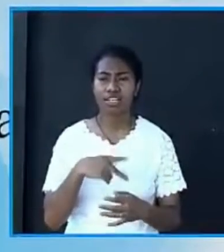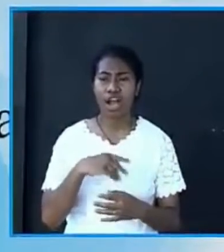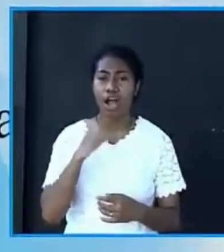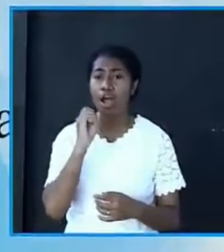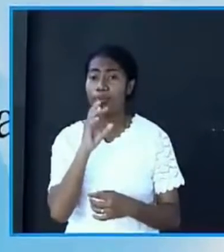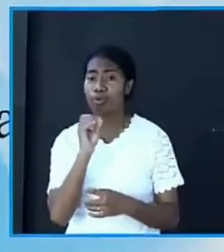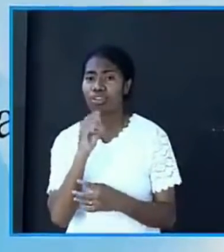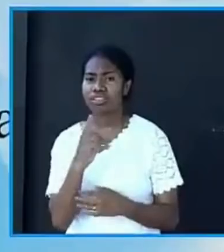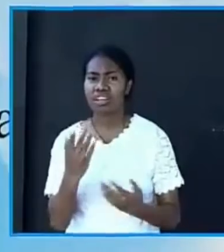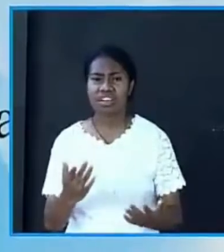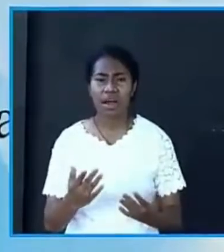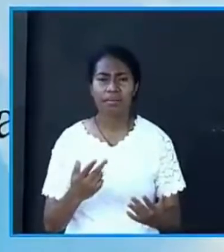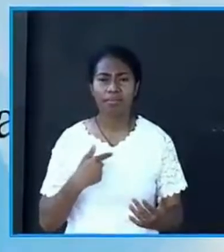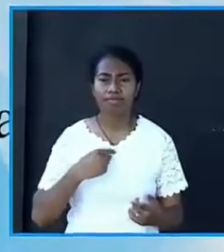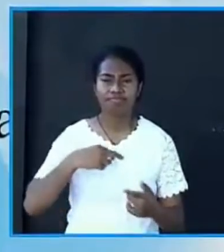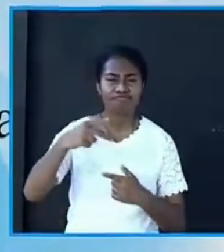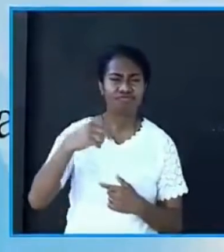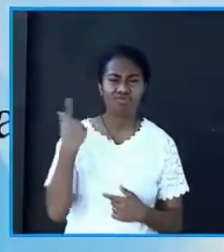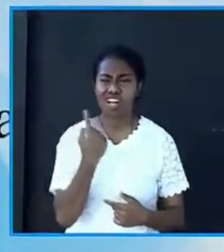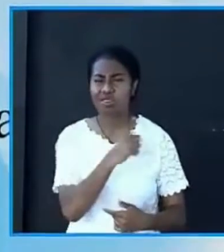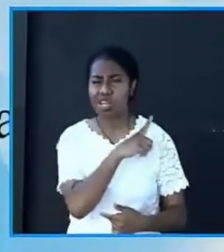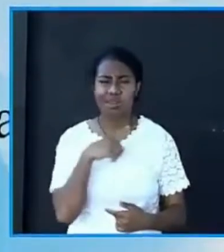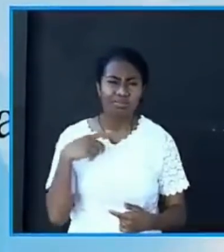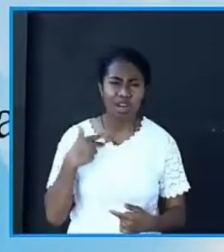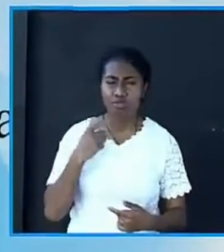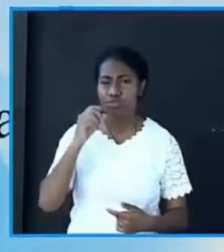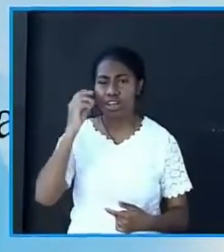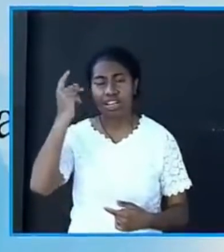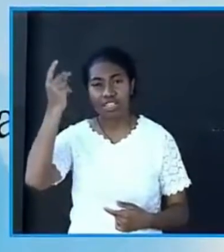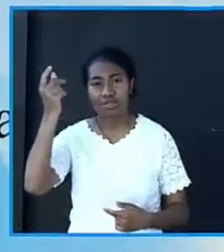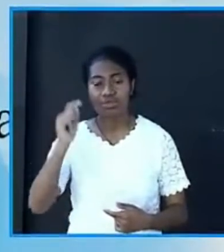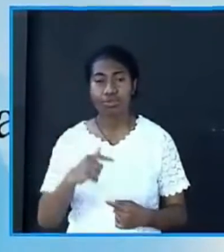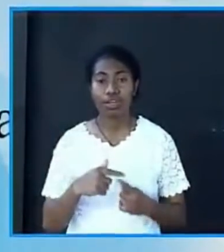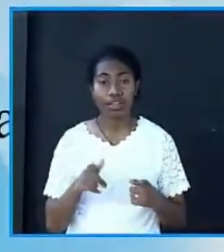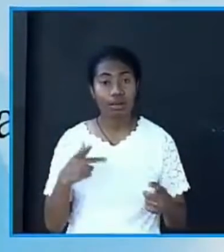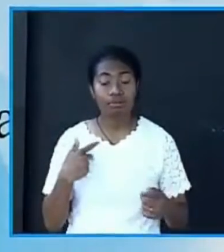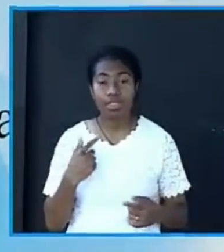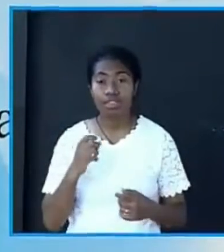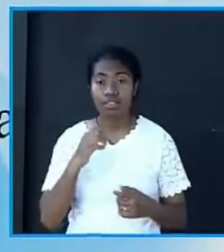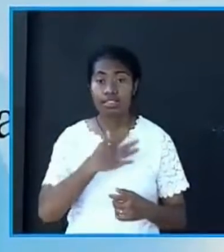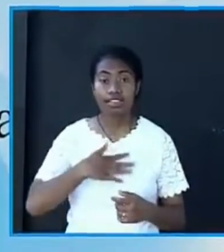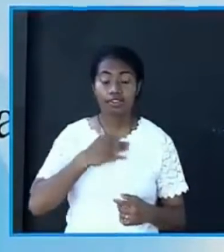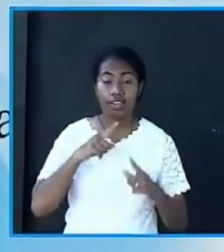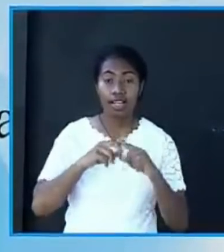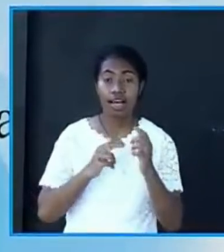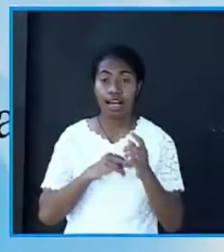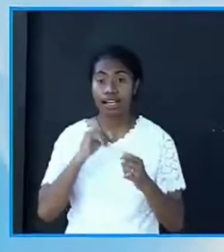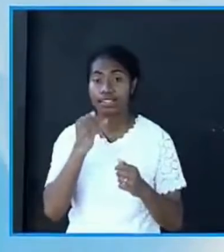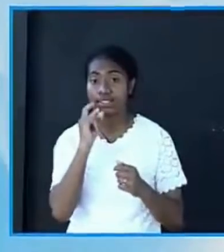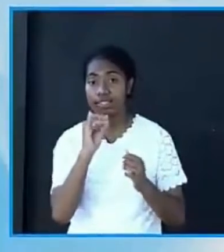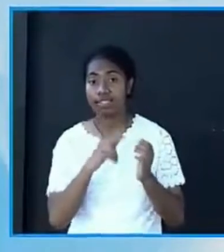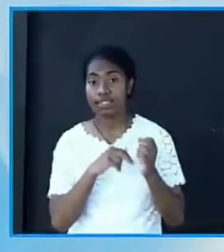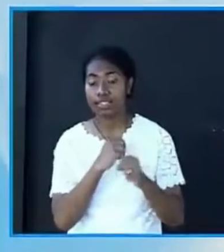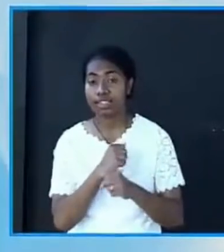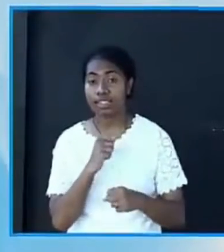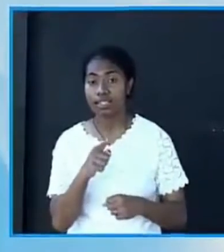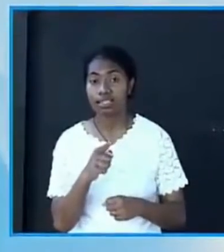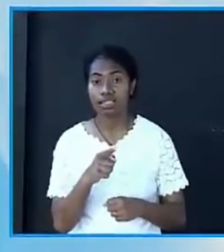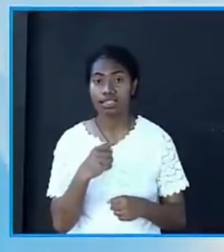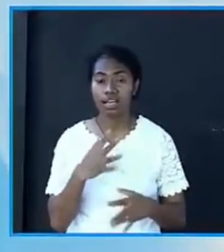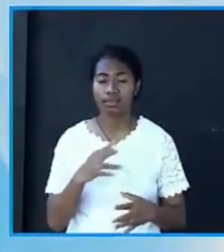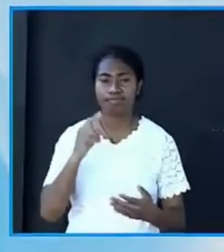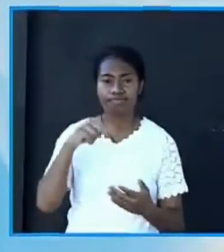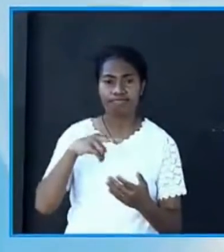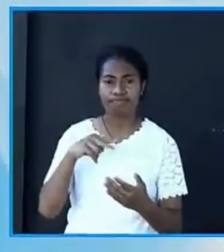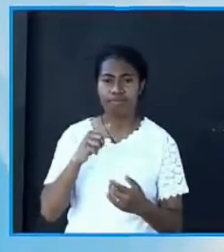aku sudah rindu padamu tapi sifat anjing yang agaknya paling perlu kita pelajari adalah sifat tahu berterima kasih